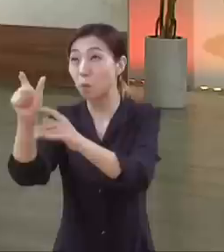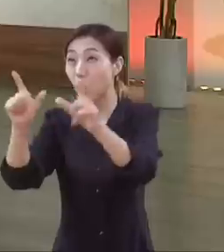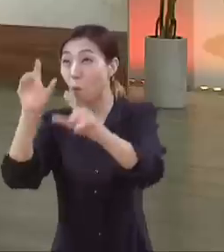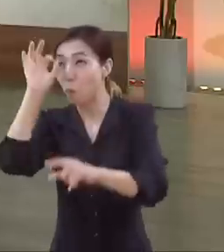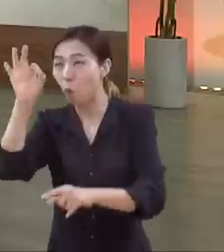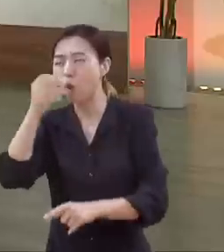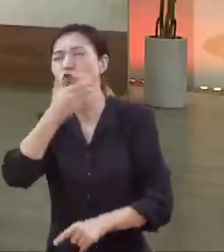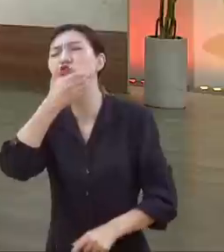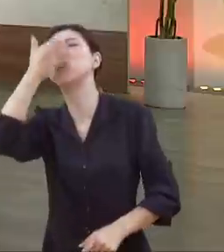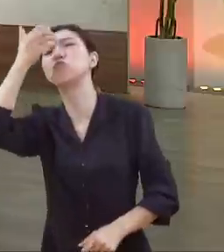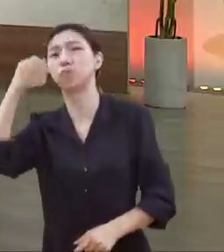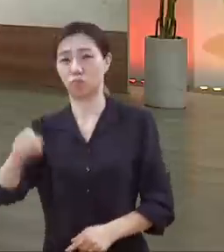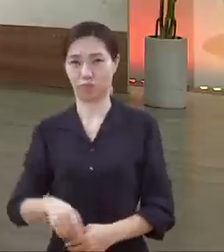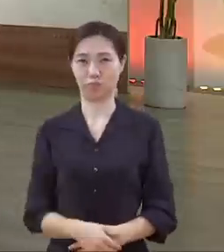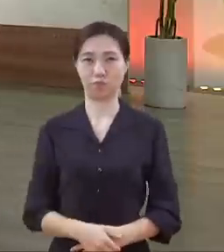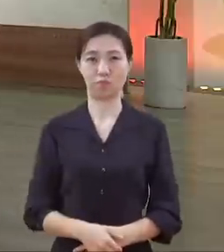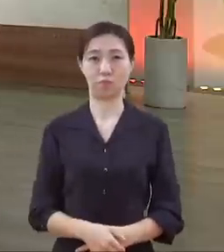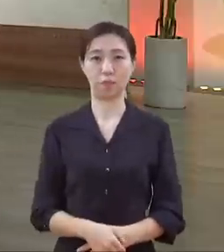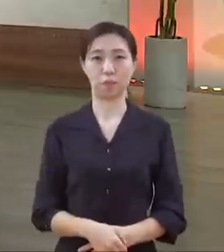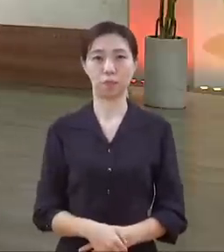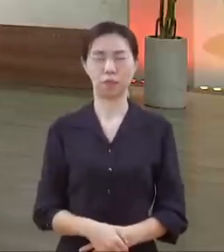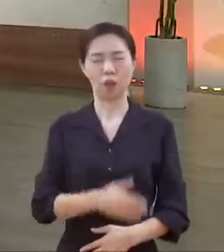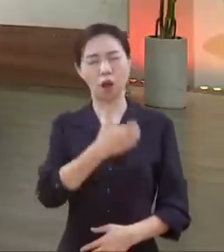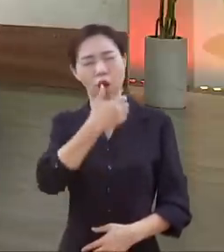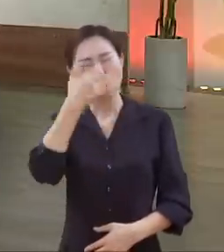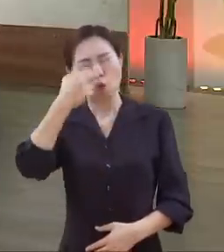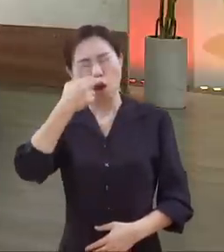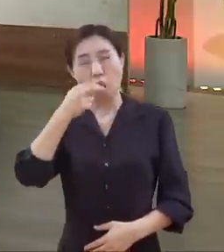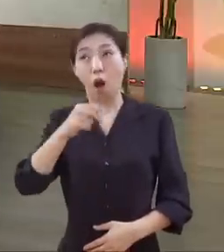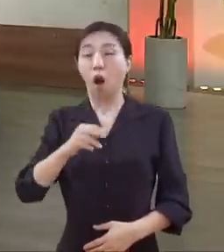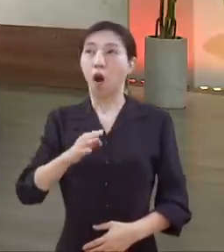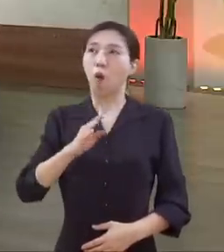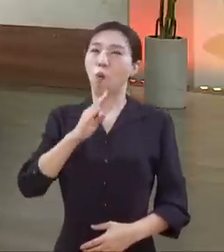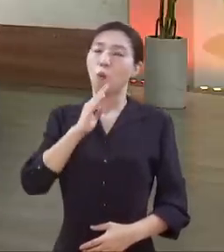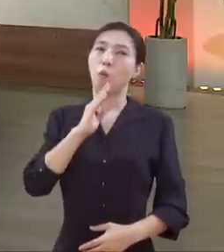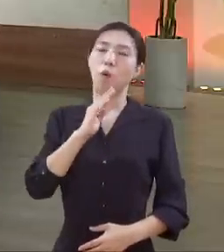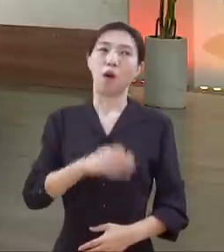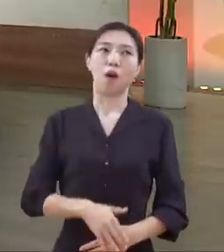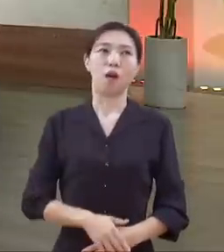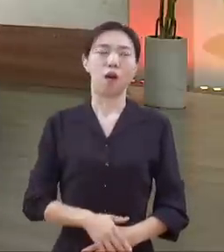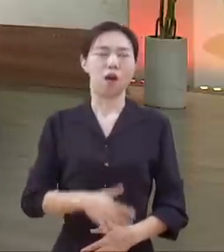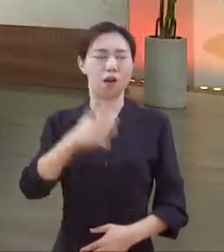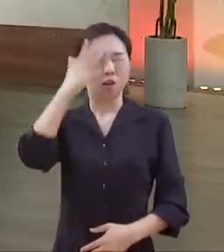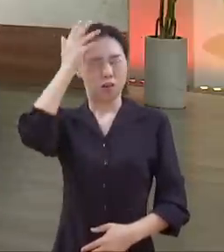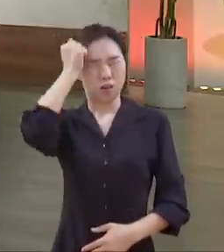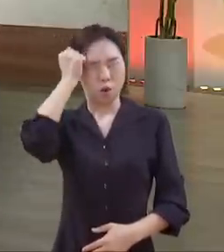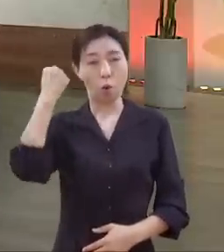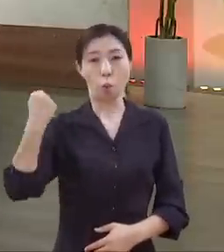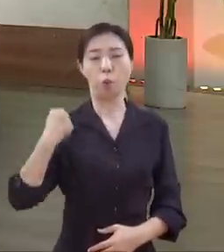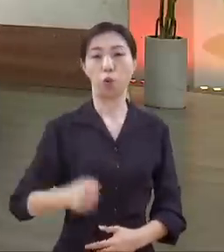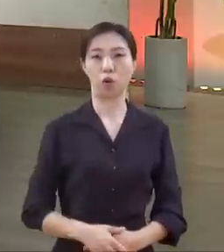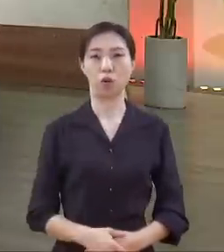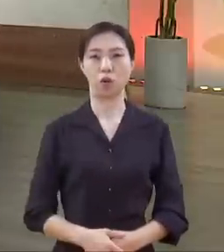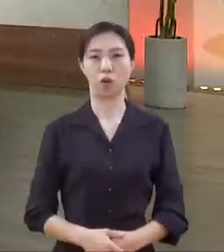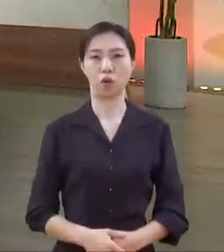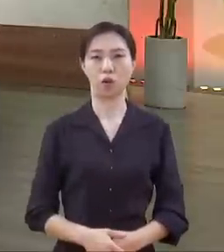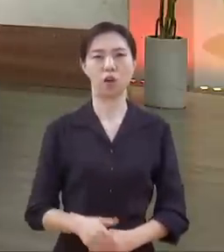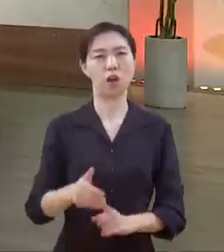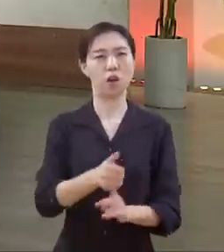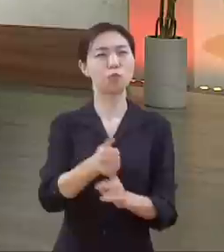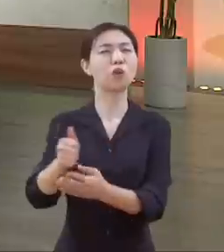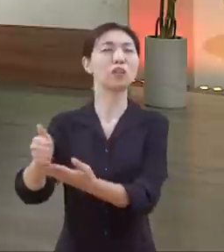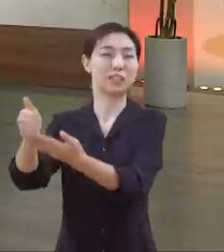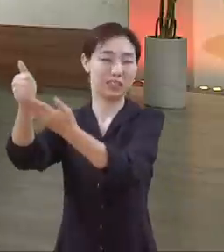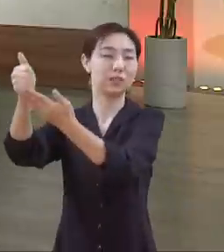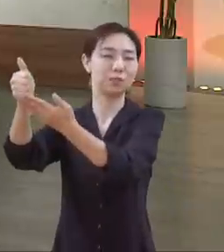그때를 생생하게 기억하시면서 아마 부처님께서 내가 아직 세상과 인연이 남아 있기